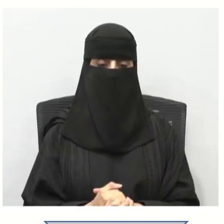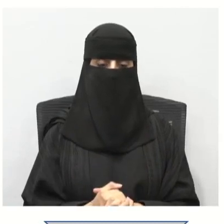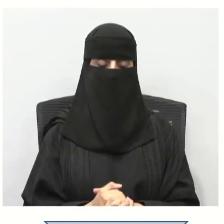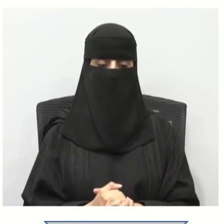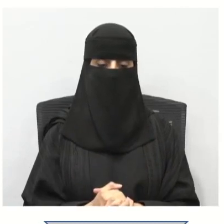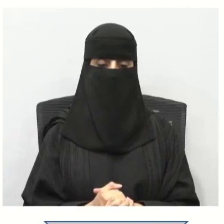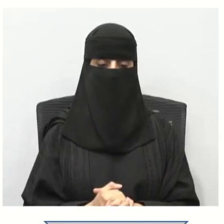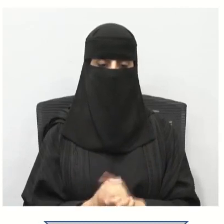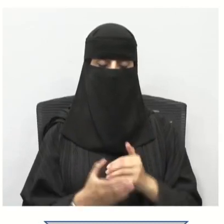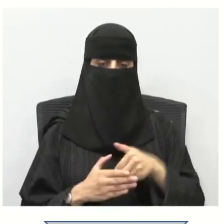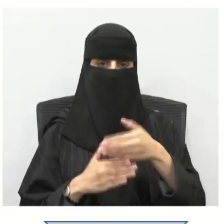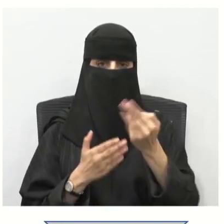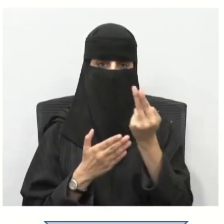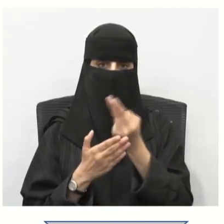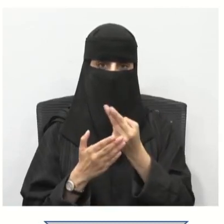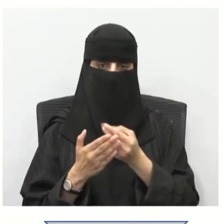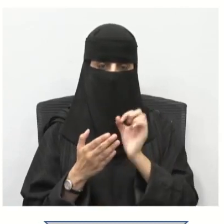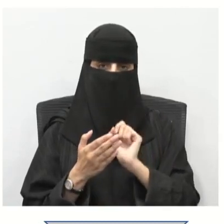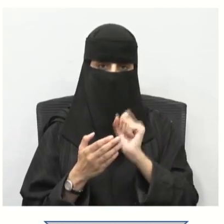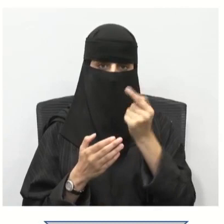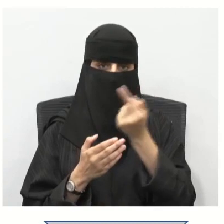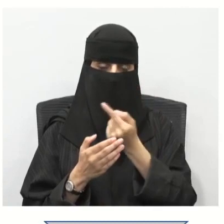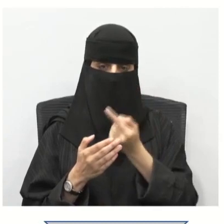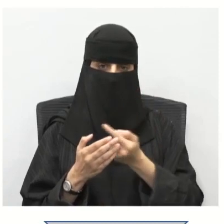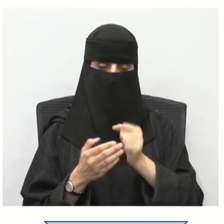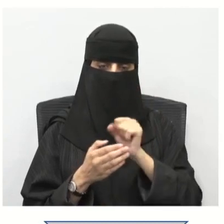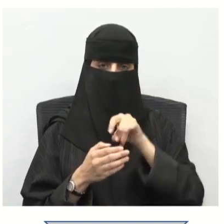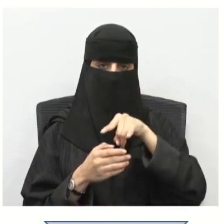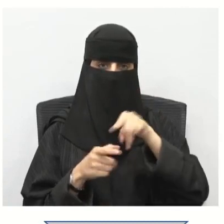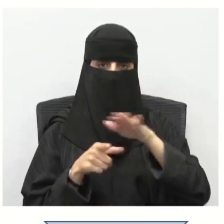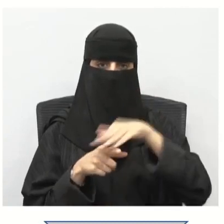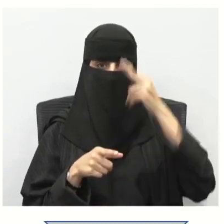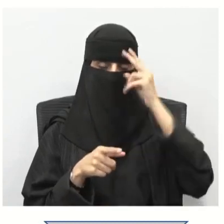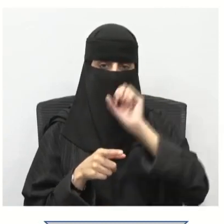ولونها ورسم عليها شعار الطائرات